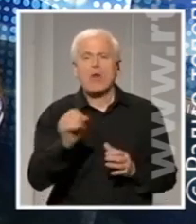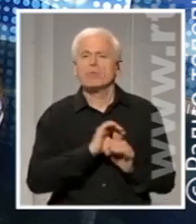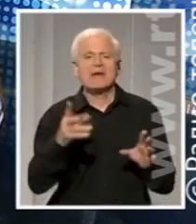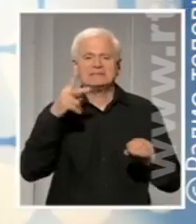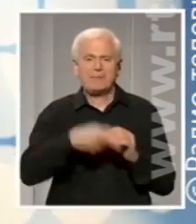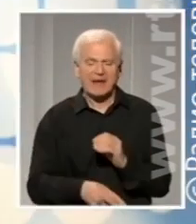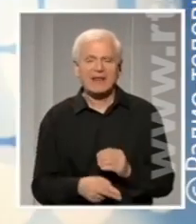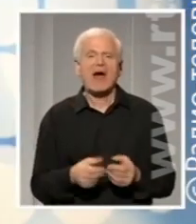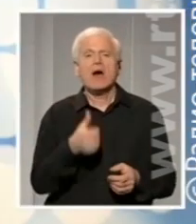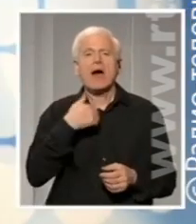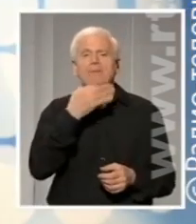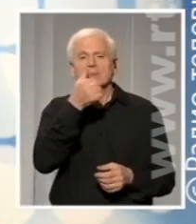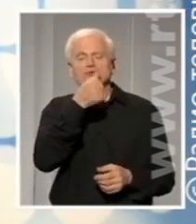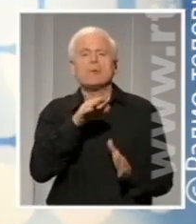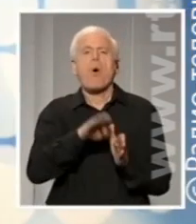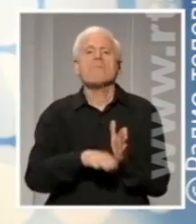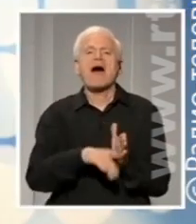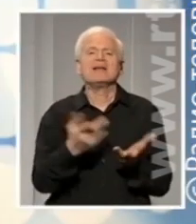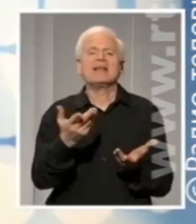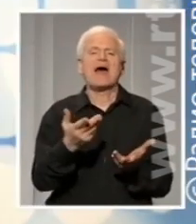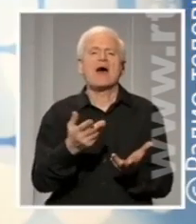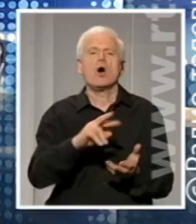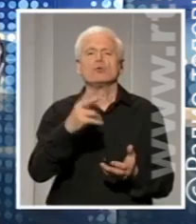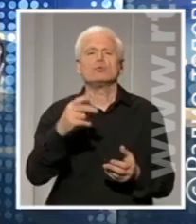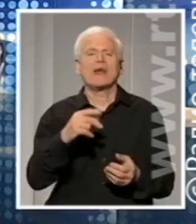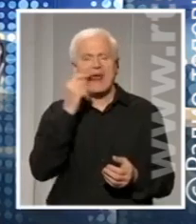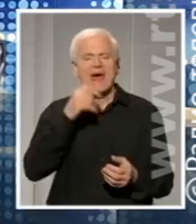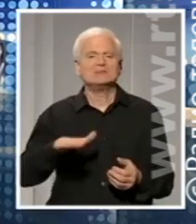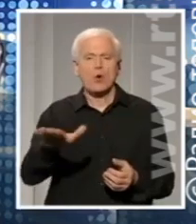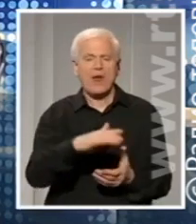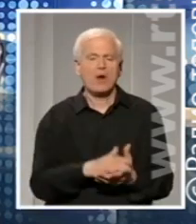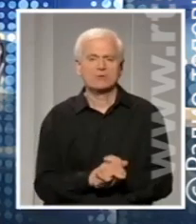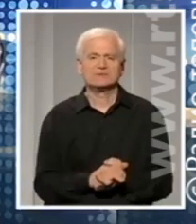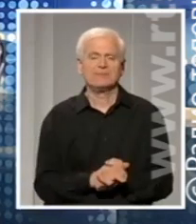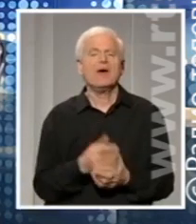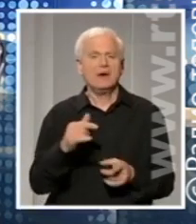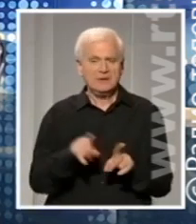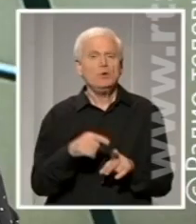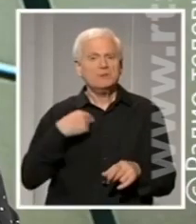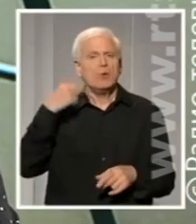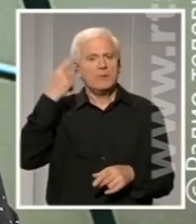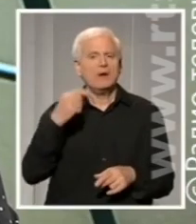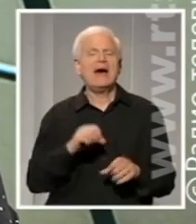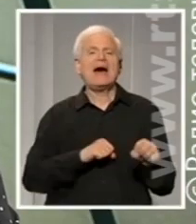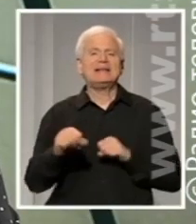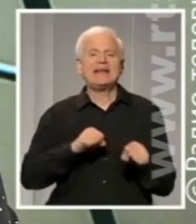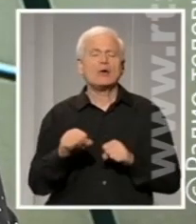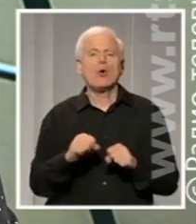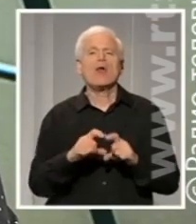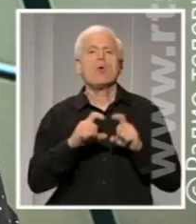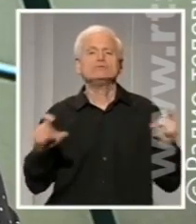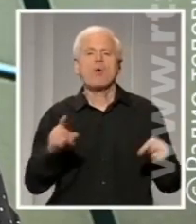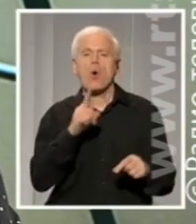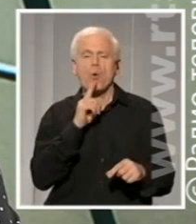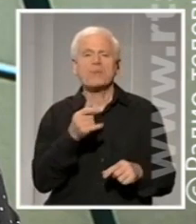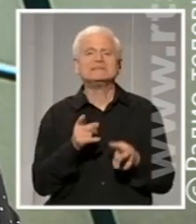Šta ćemo sa manjinama i šta ćemo sa programom za manjine? I o tome smo razmišljali. Direktori ustanova kojima